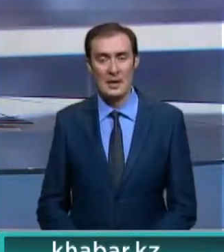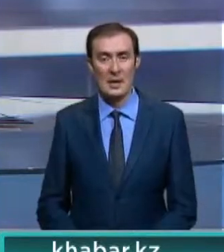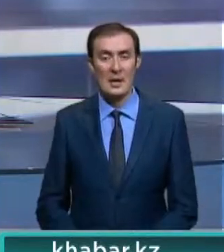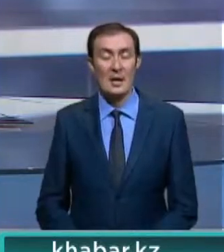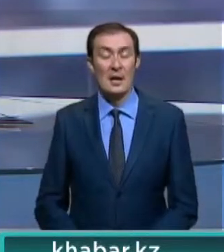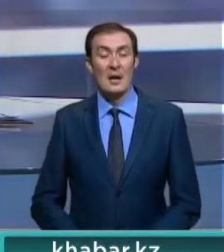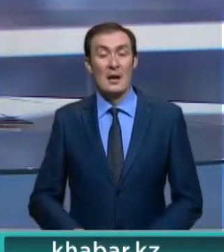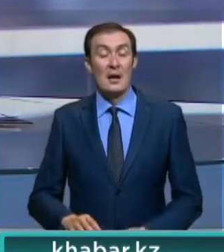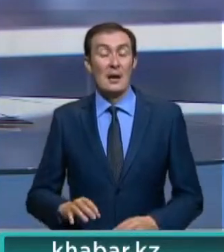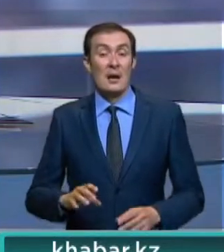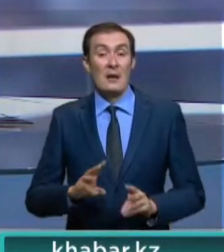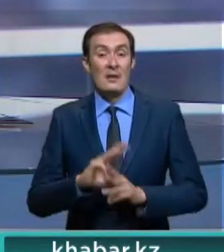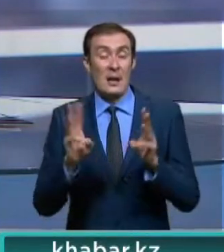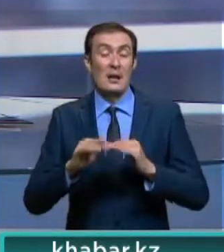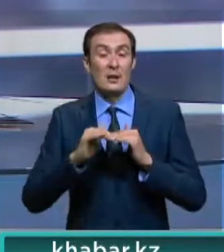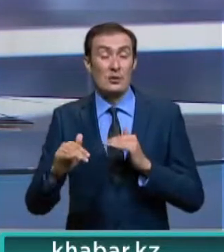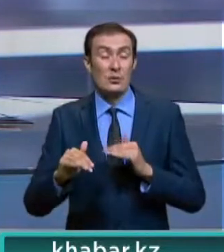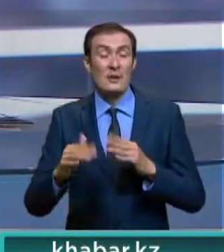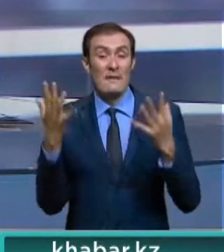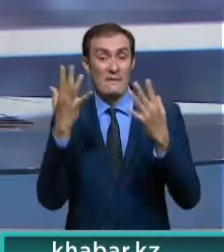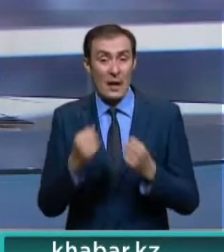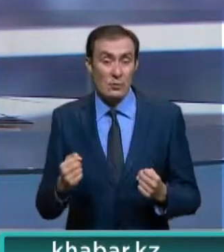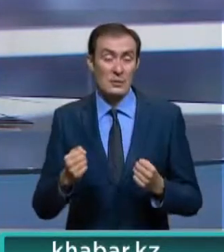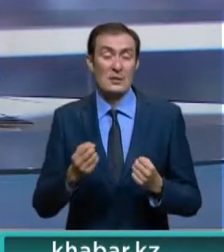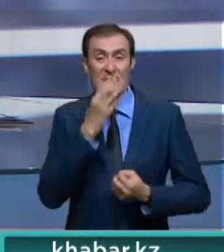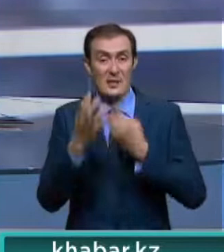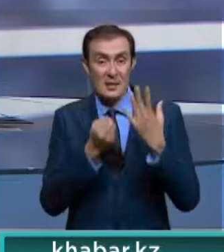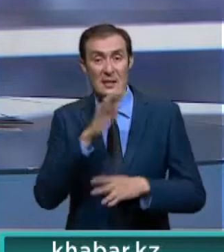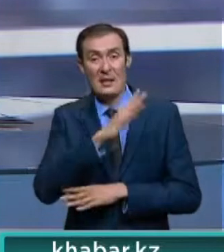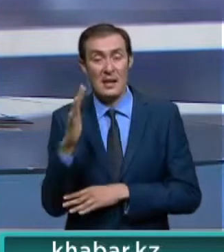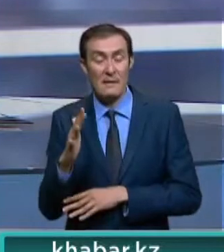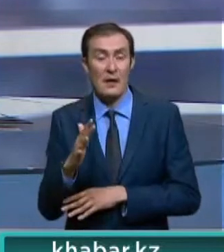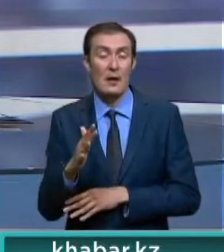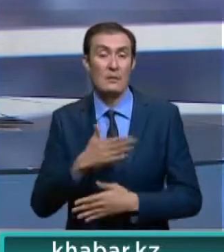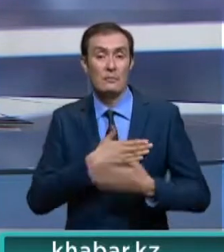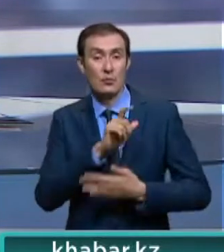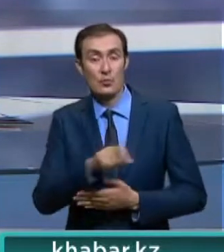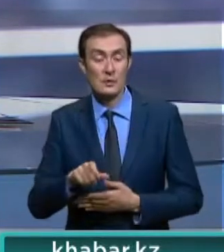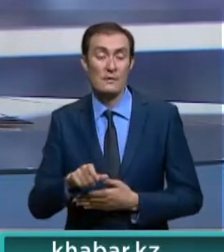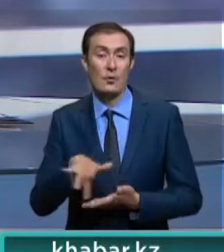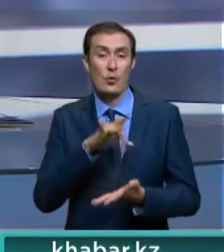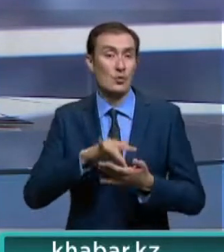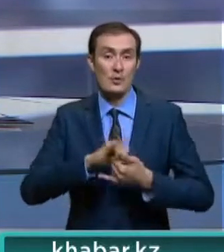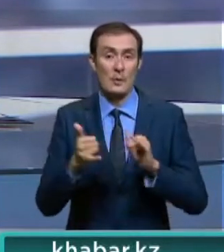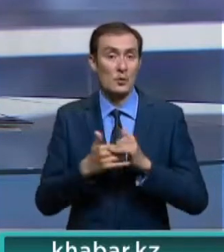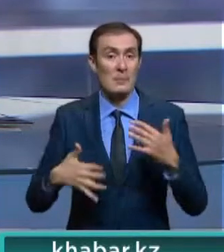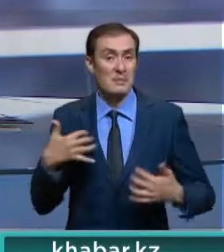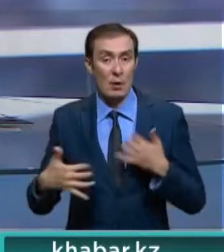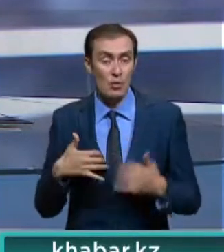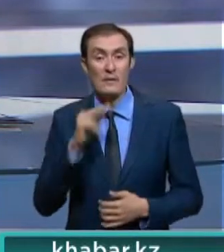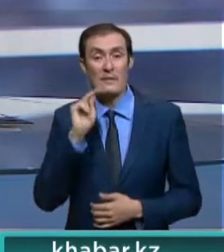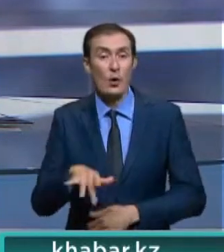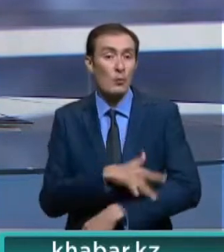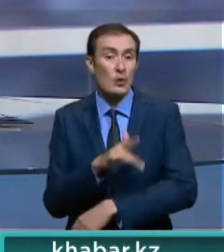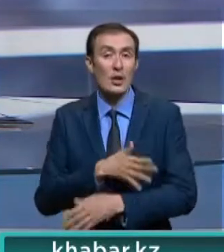Выгорает газон, вянут цветы и даже деревья. Общественники Усть-Каменогорска серьезно обеспокоены состоянием города. Они считают, что во всем